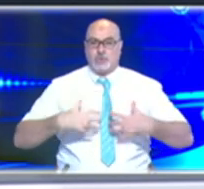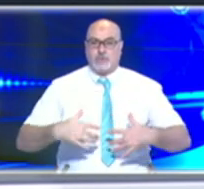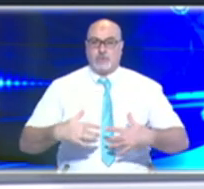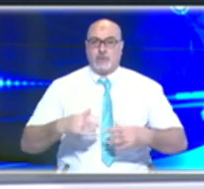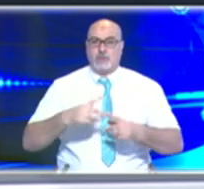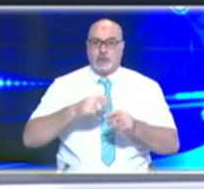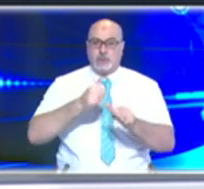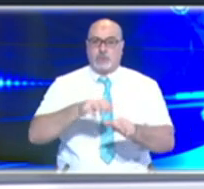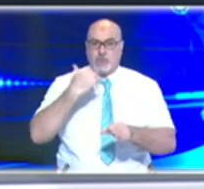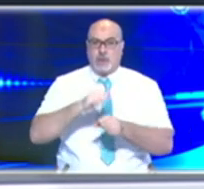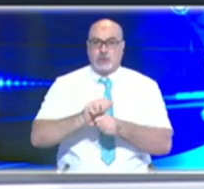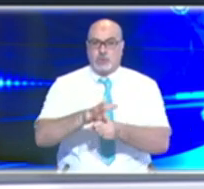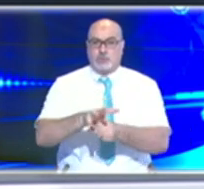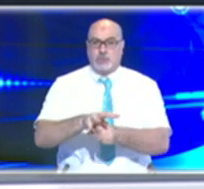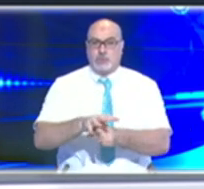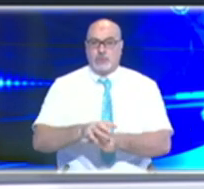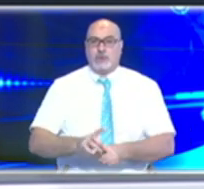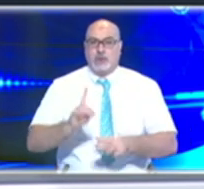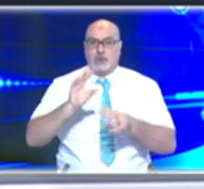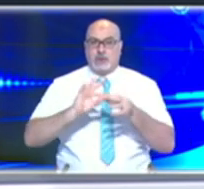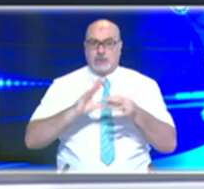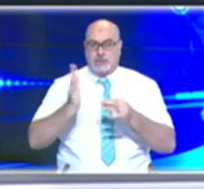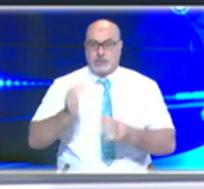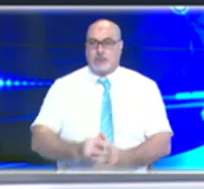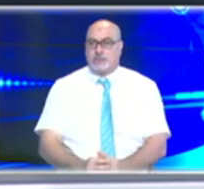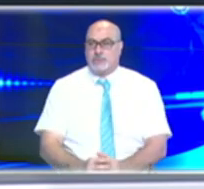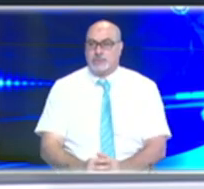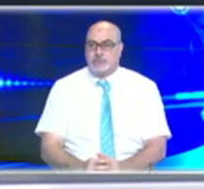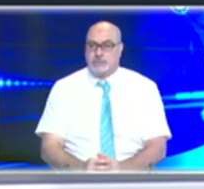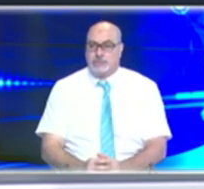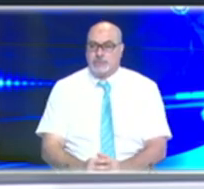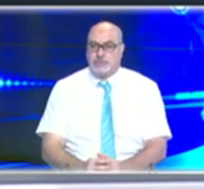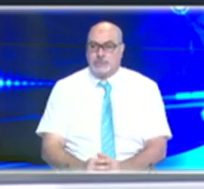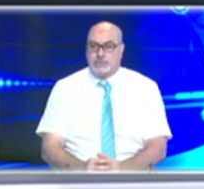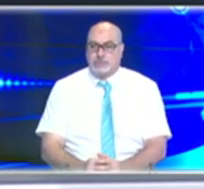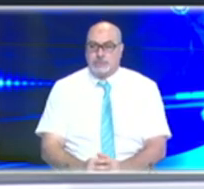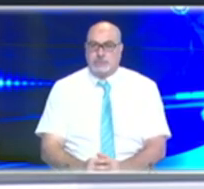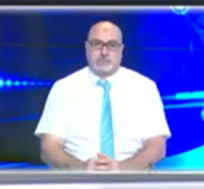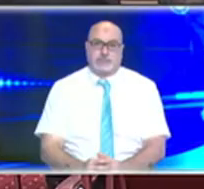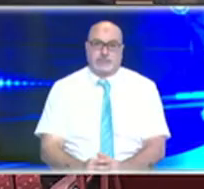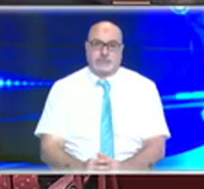ومتابعة تفشي فيروس كورونا. التغطية لخليدة حجي لالي.